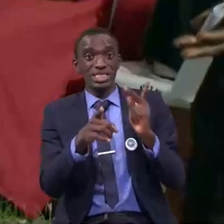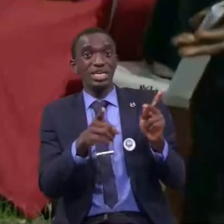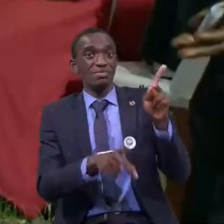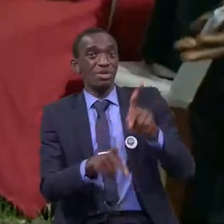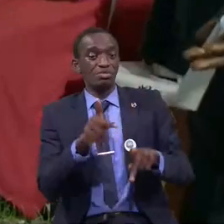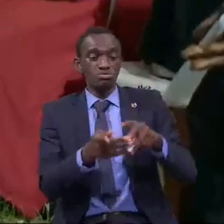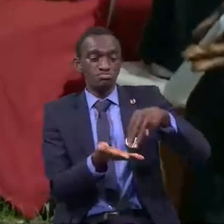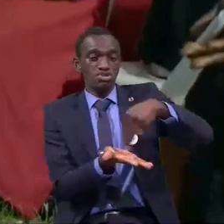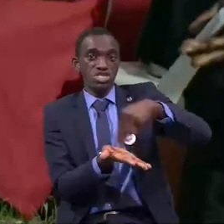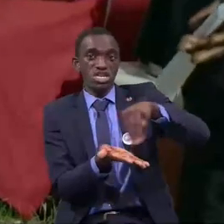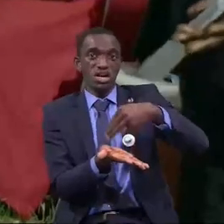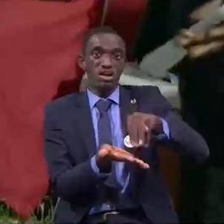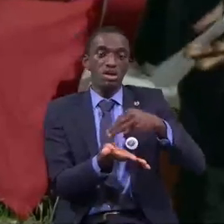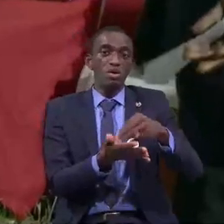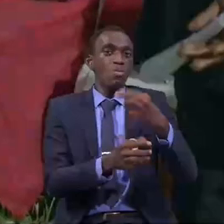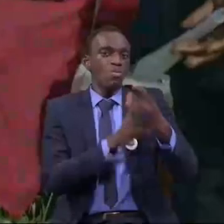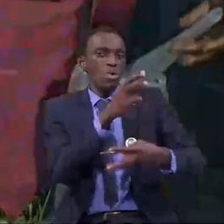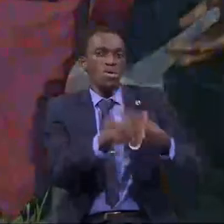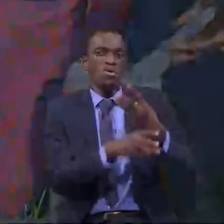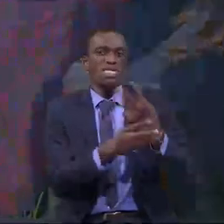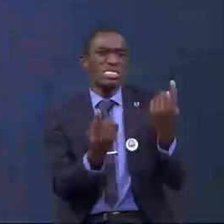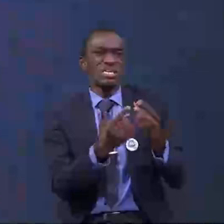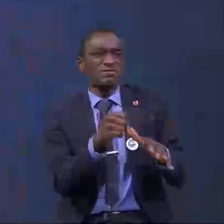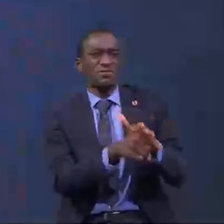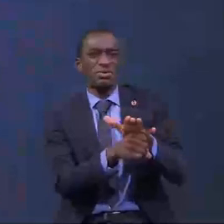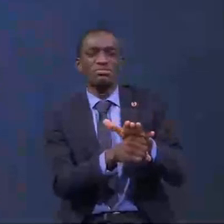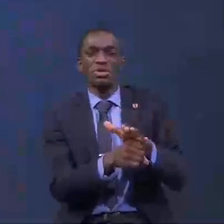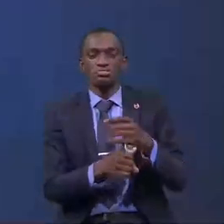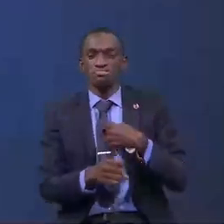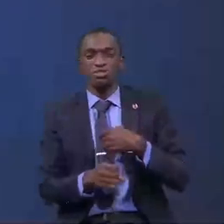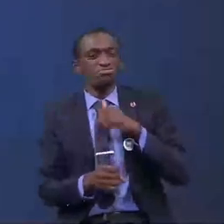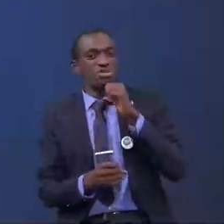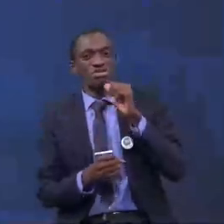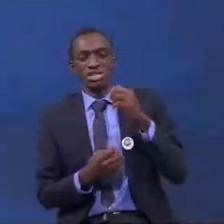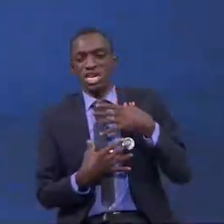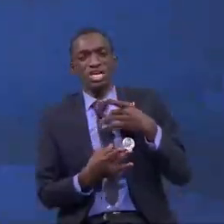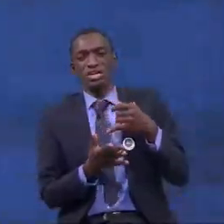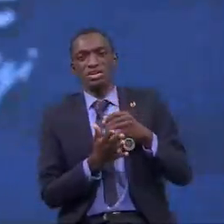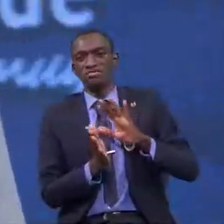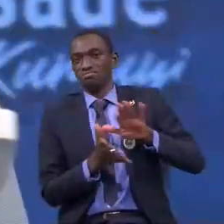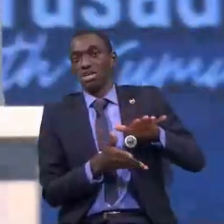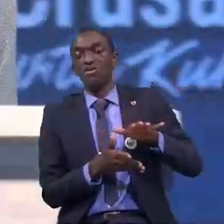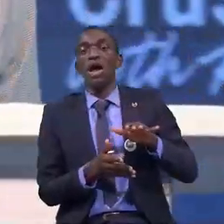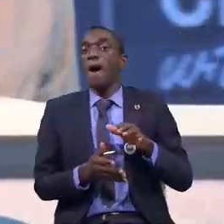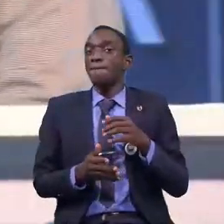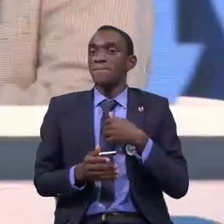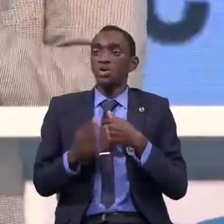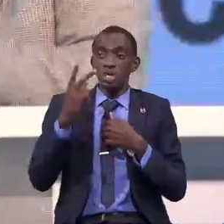Tu verras leur musique mondaine. Tu ne t'intéresseras plus à ces choses.